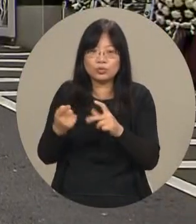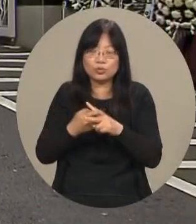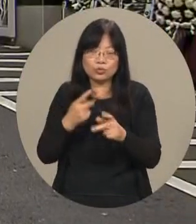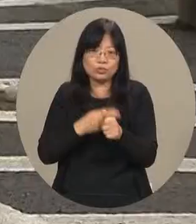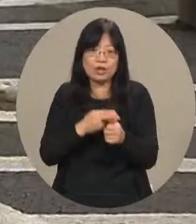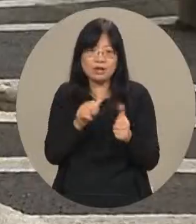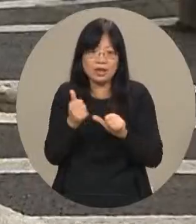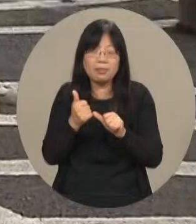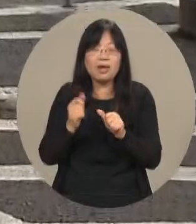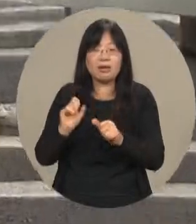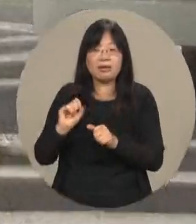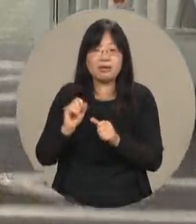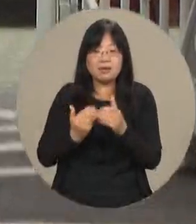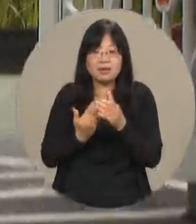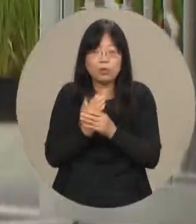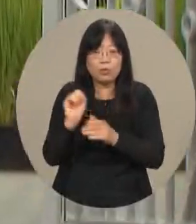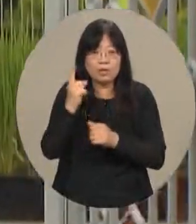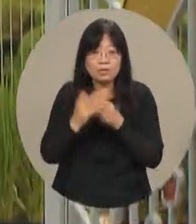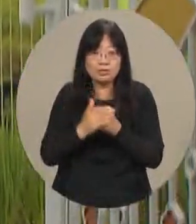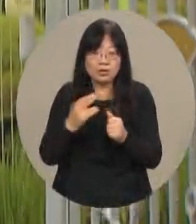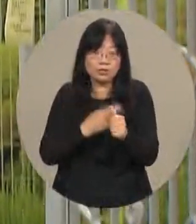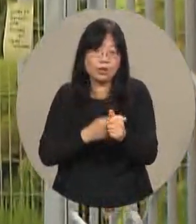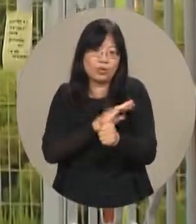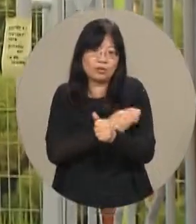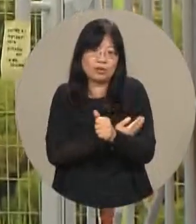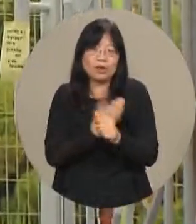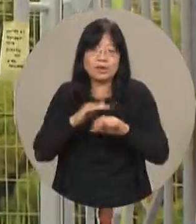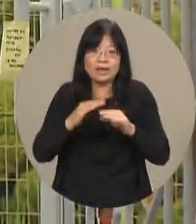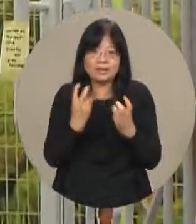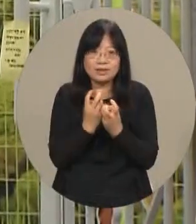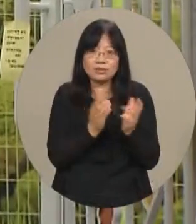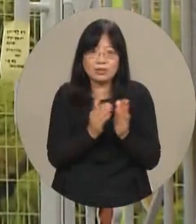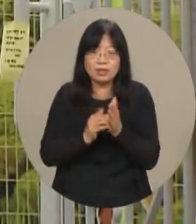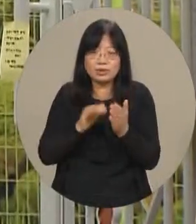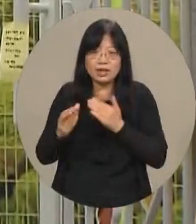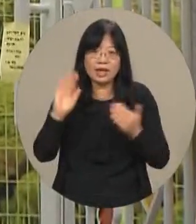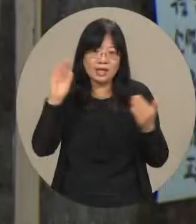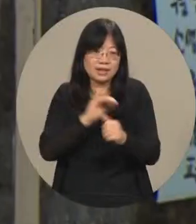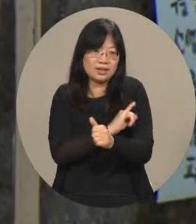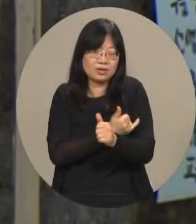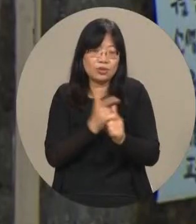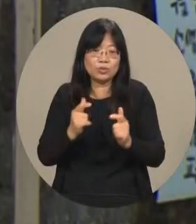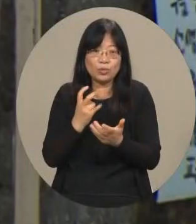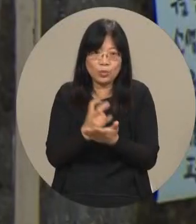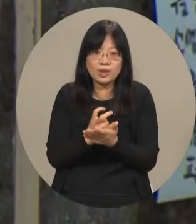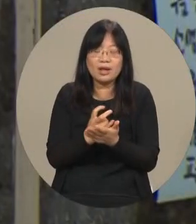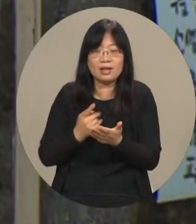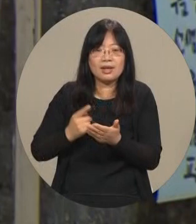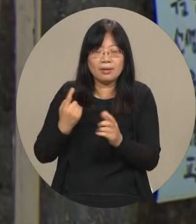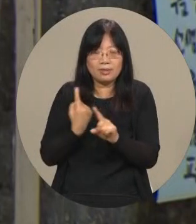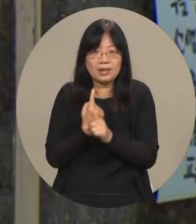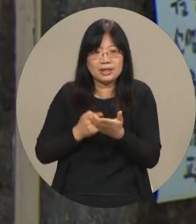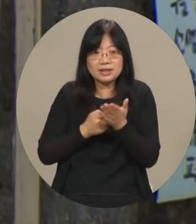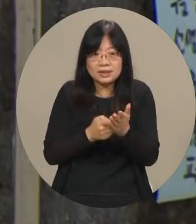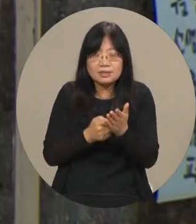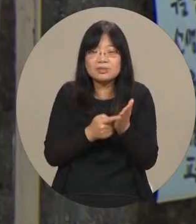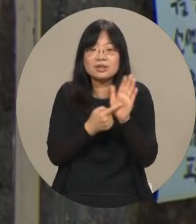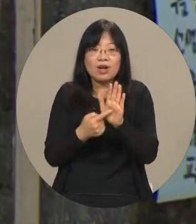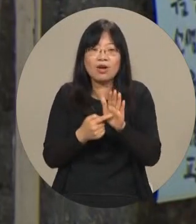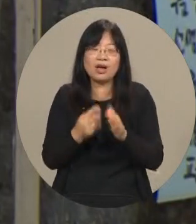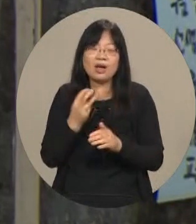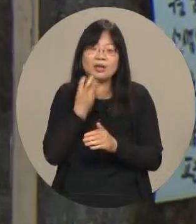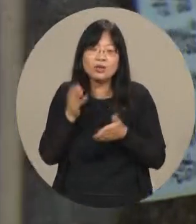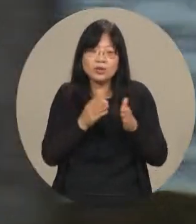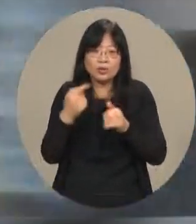초등교사 사망사건의 계기로 교권 대책을 마련하겠다고 한 뒤 학생 인권조례 개정 의지를 밝힌 건 경기도교육청에 이어